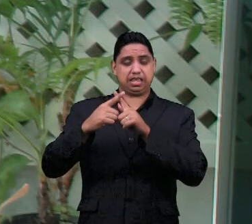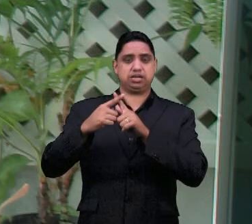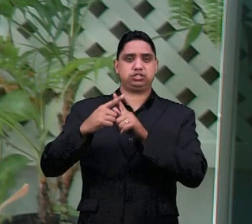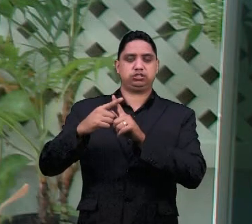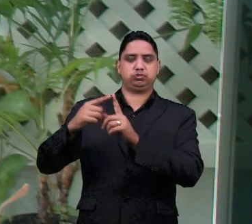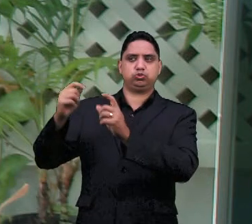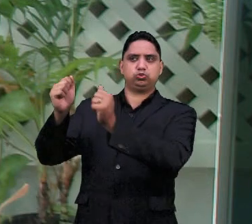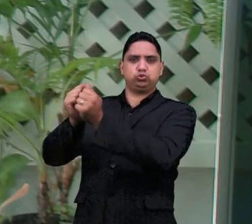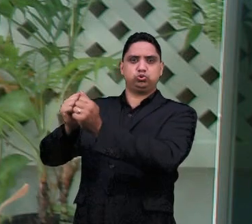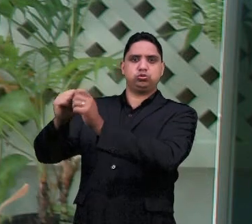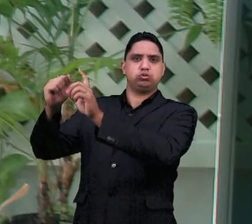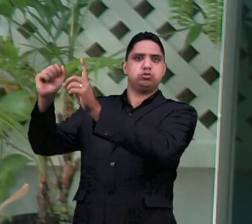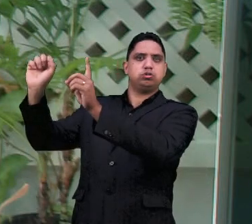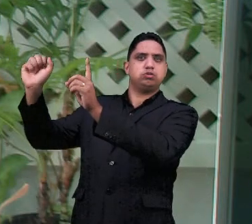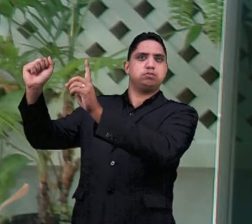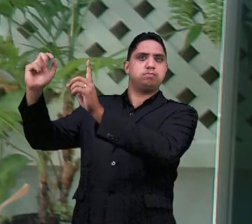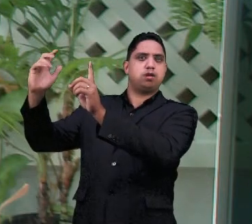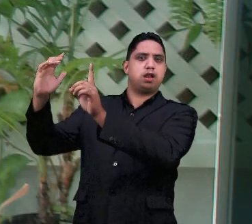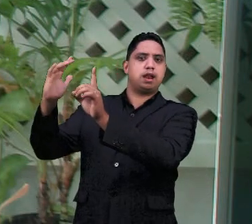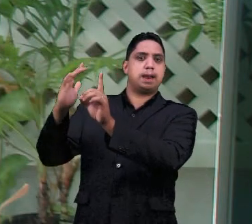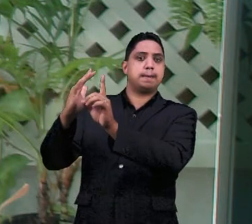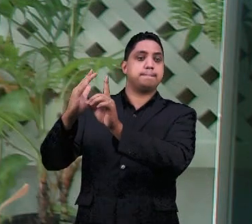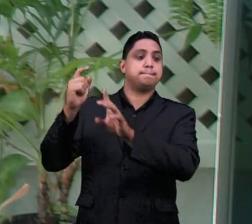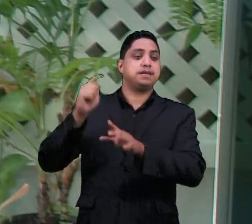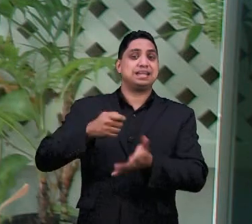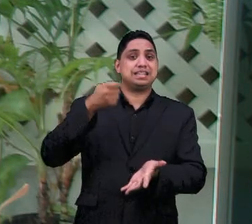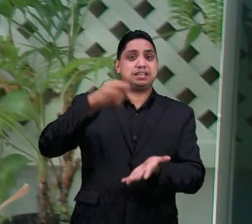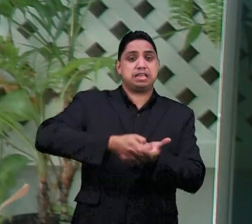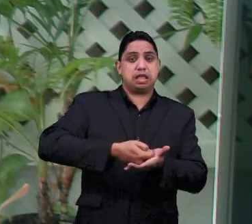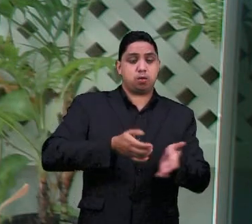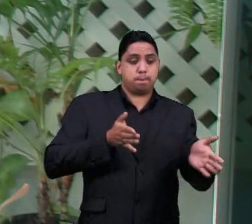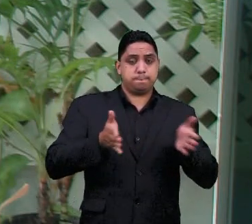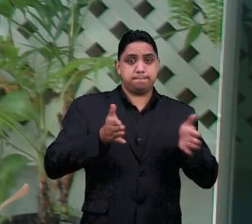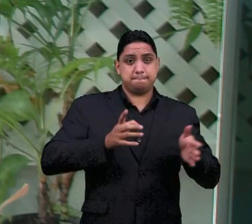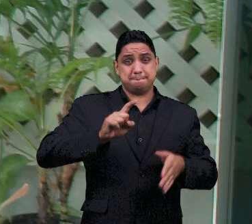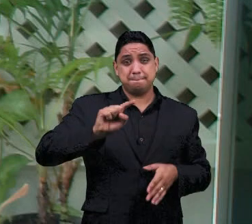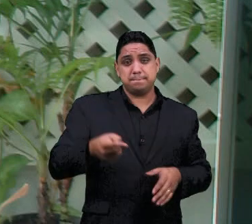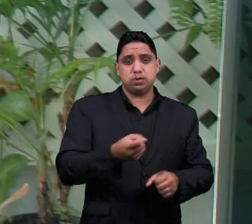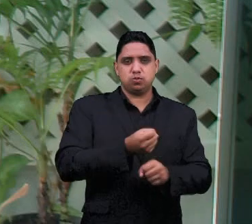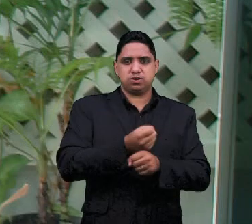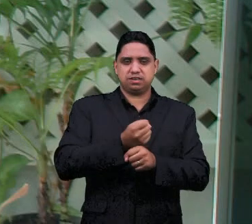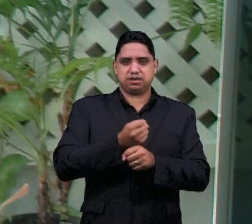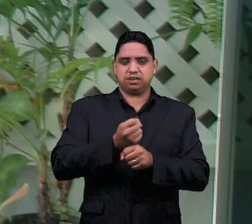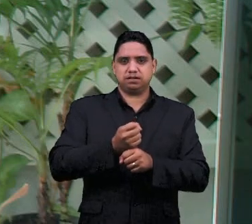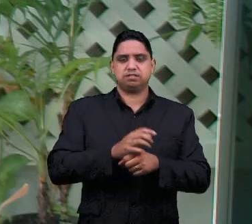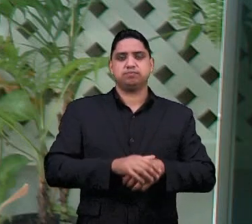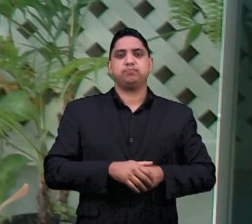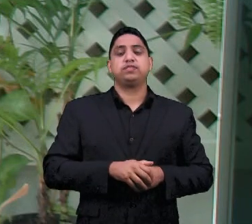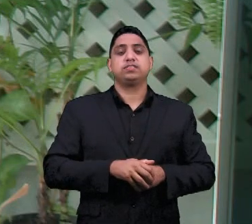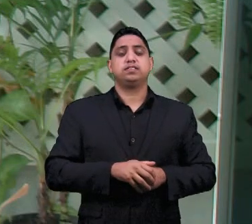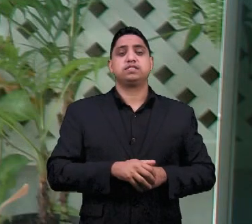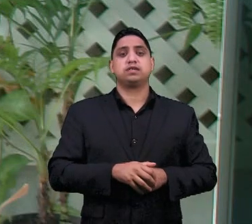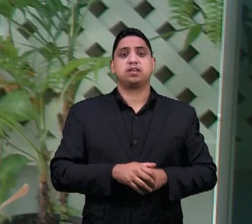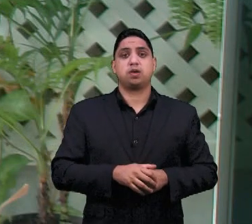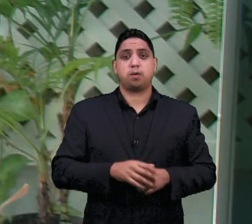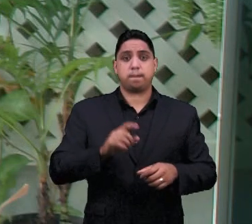descendra avec l'Église et là il aura sa deuxième venue pour établir le